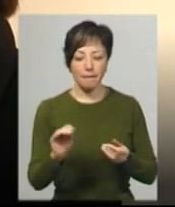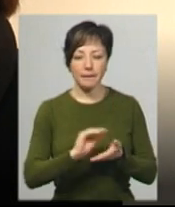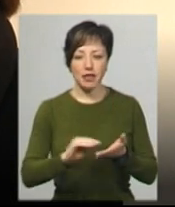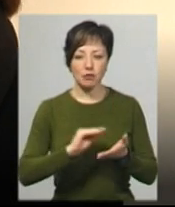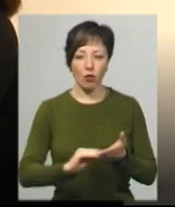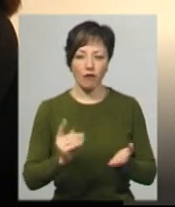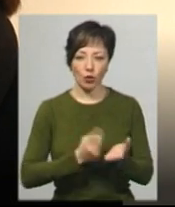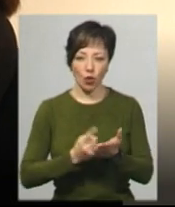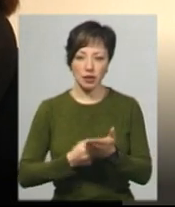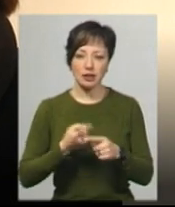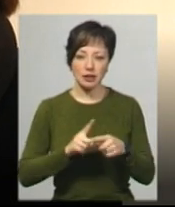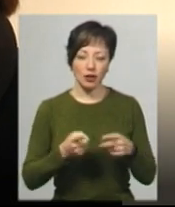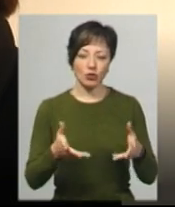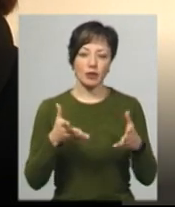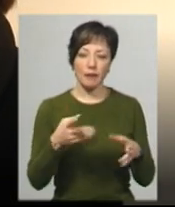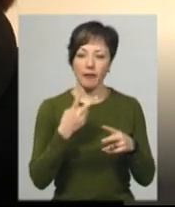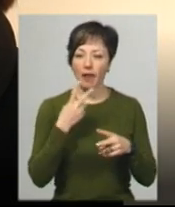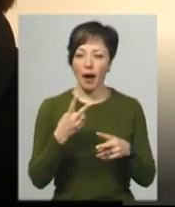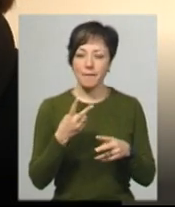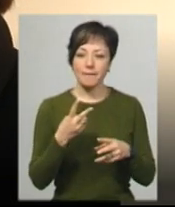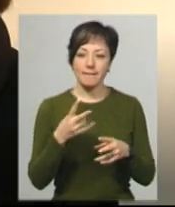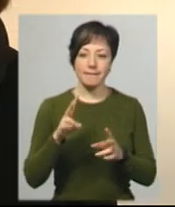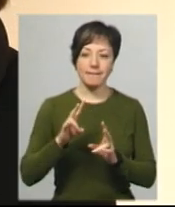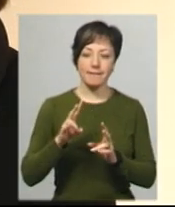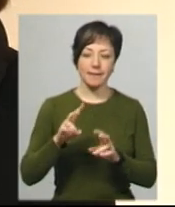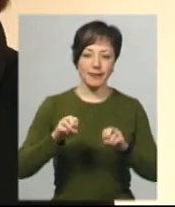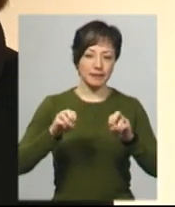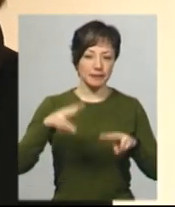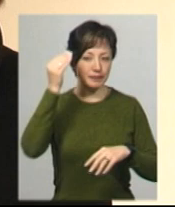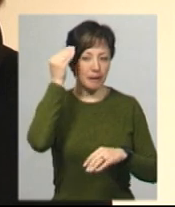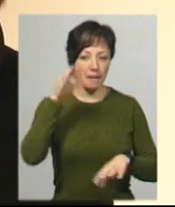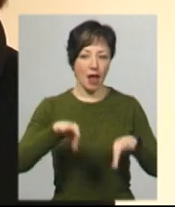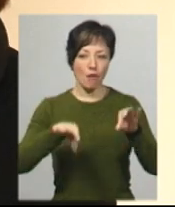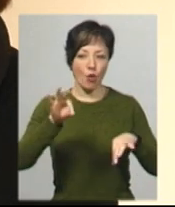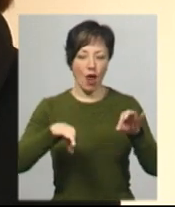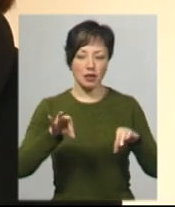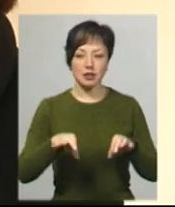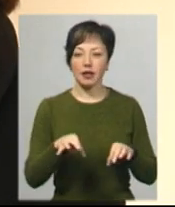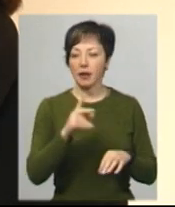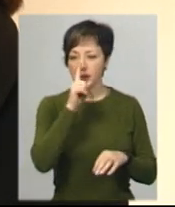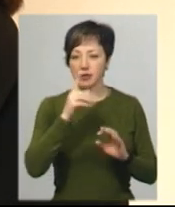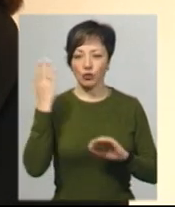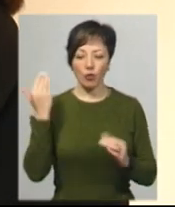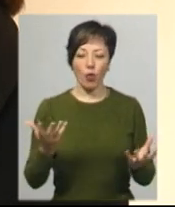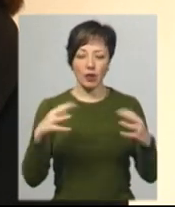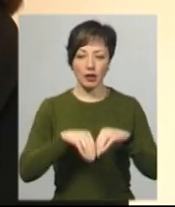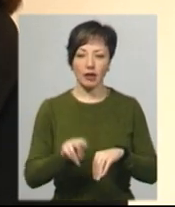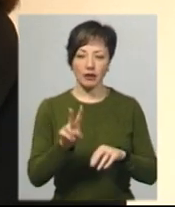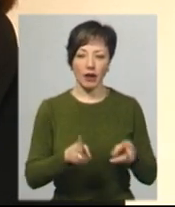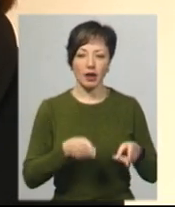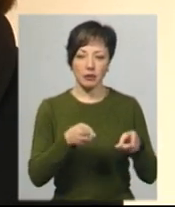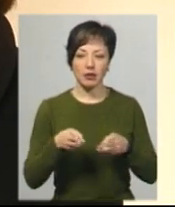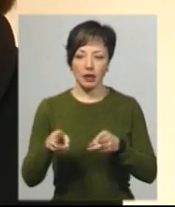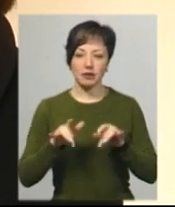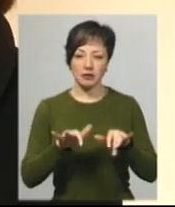докази, тому що це очевидна маніпуляція. Минулого засідання місяць тому об'єднала два кримінальних провадження по